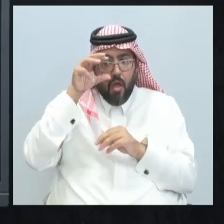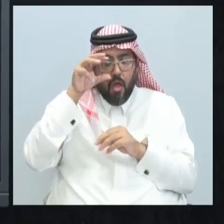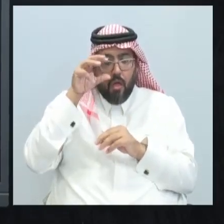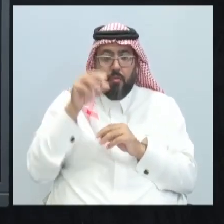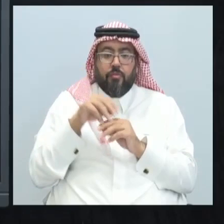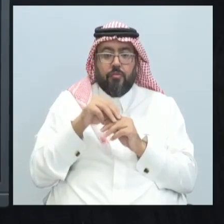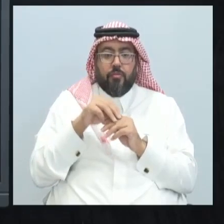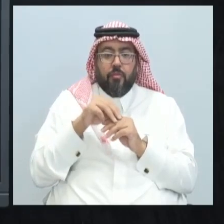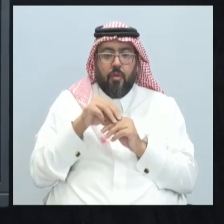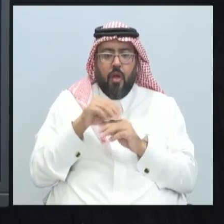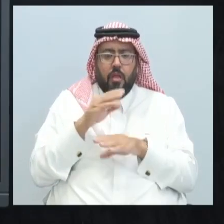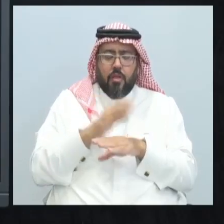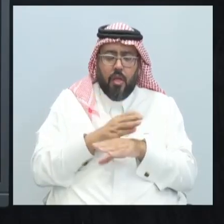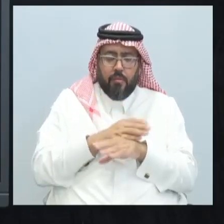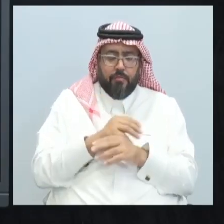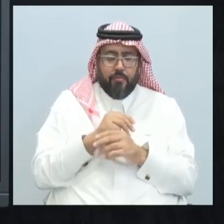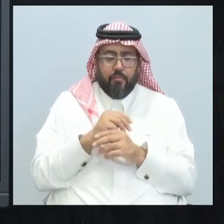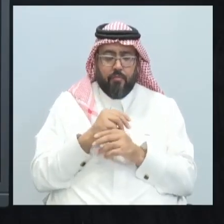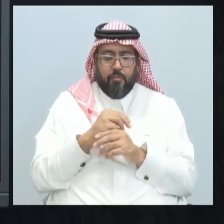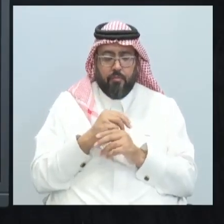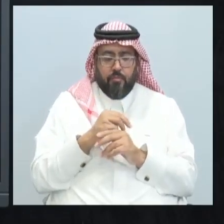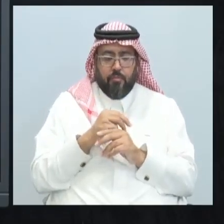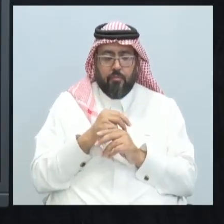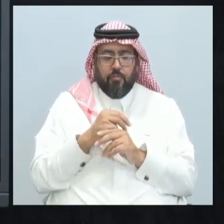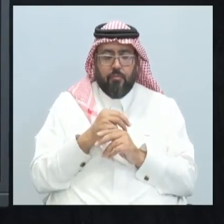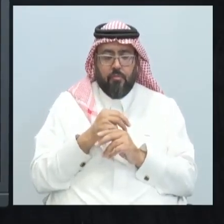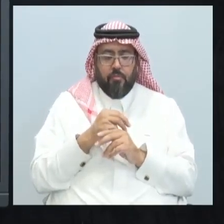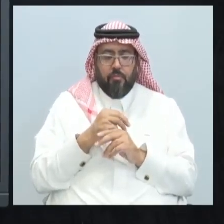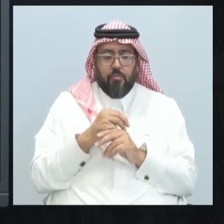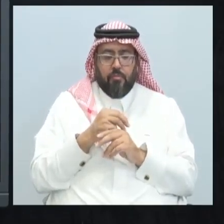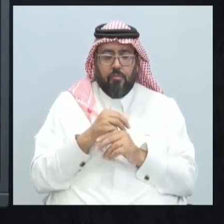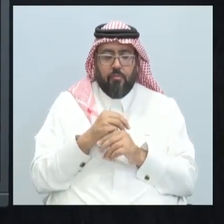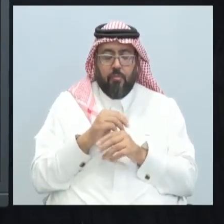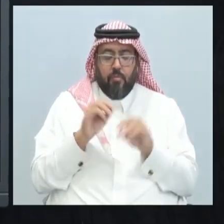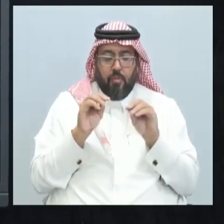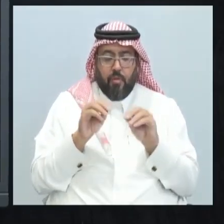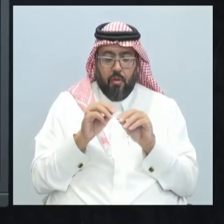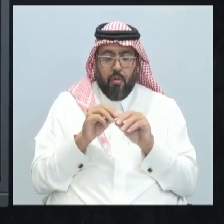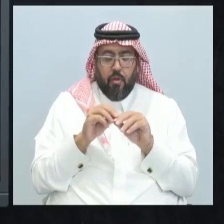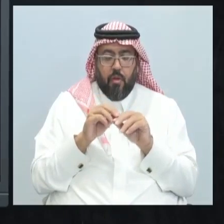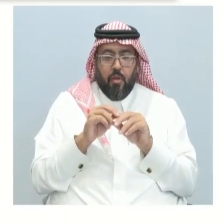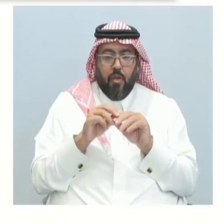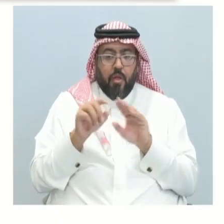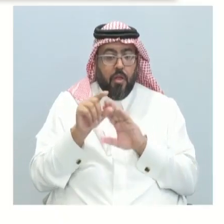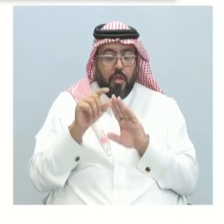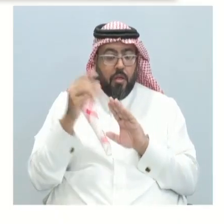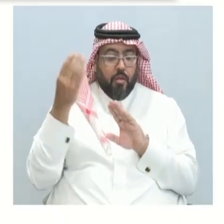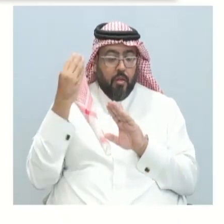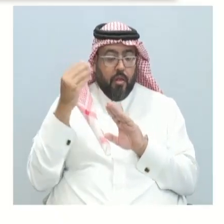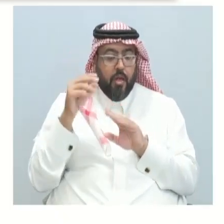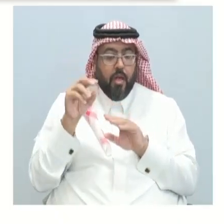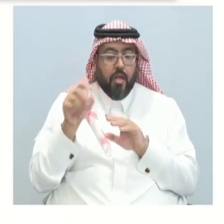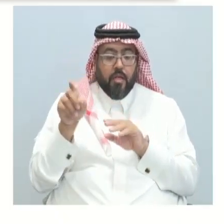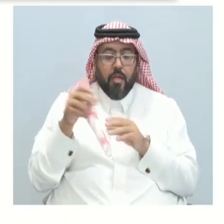وايضا التعب وغير ذلك من الامور كذلك نقول مما جاء في الدرس السابق قد